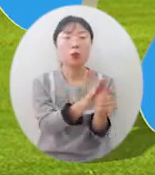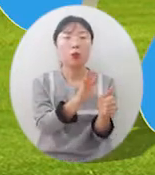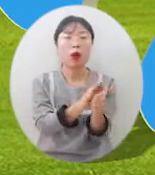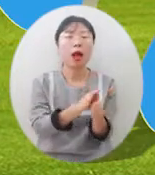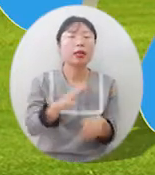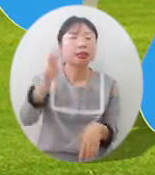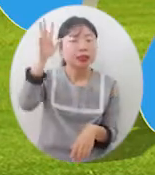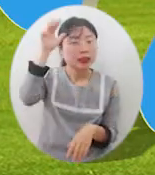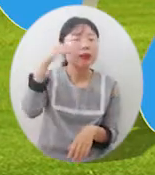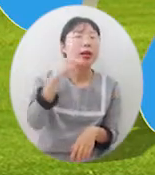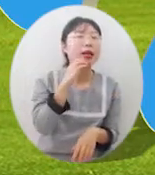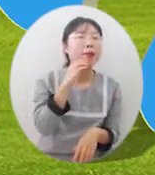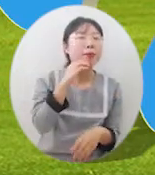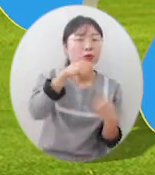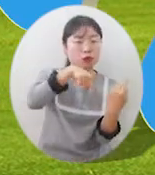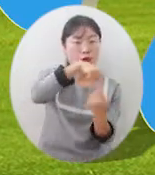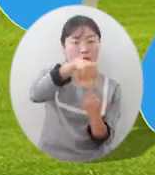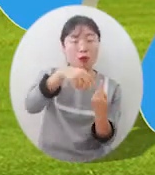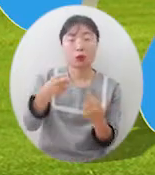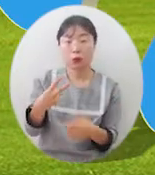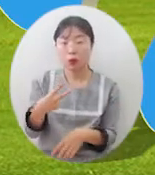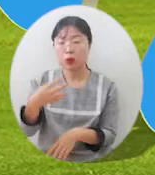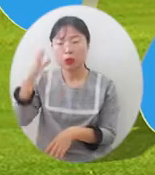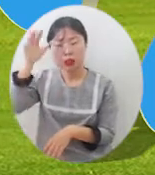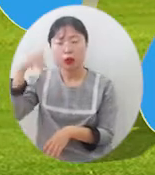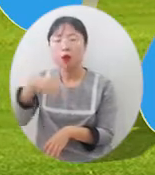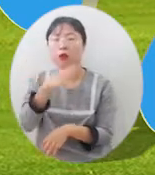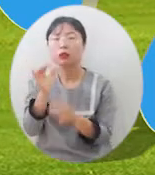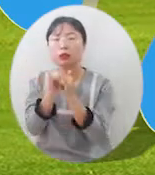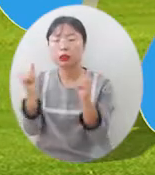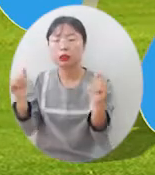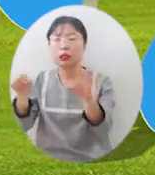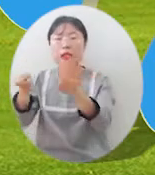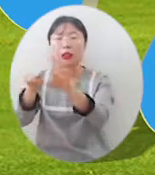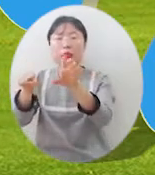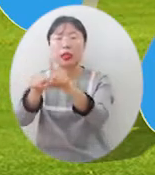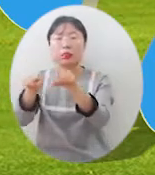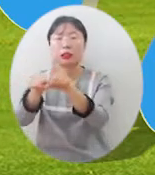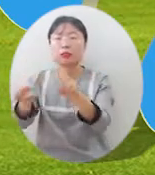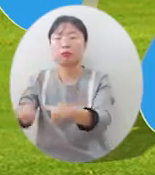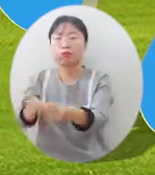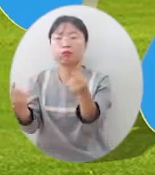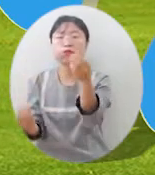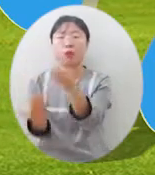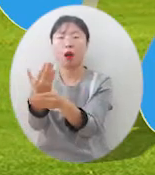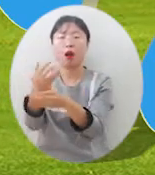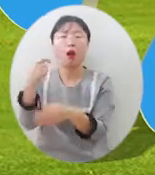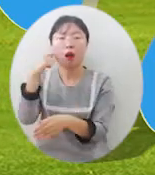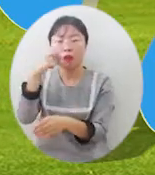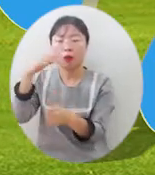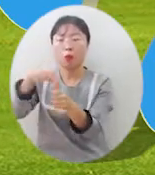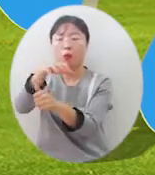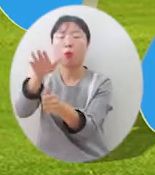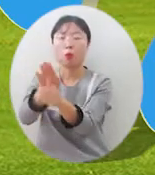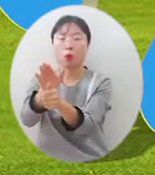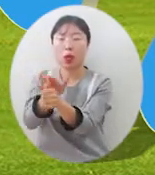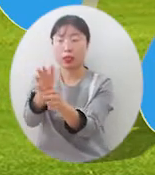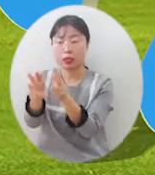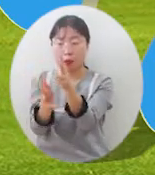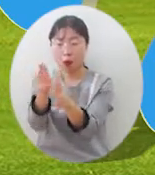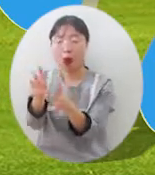치매카페 운영과 치매 노인을 가스사고로부터 안전하게 보호하기 위한 가스안심콕 설치 지원사업